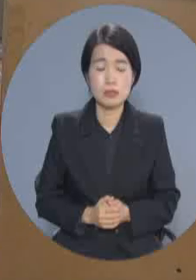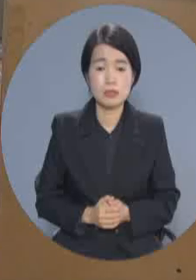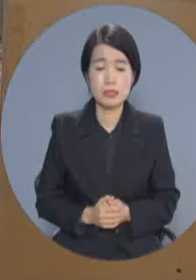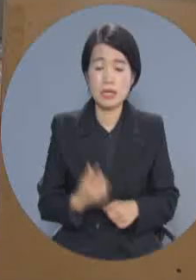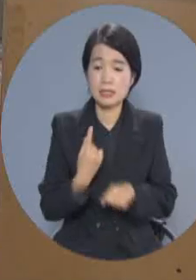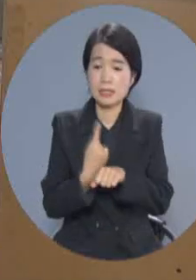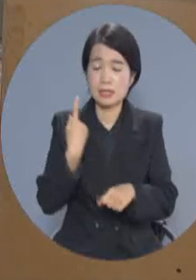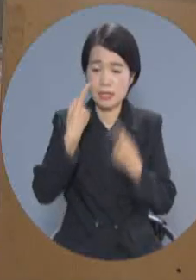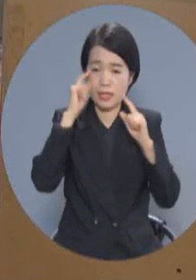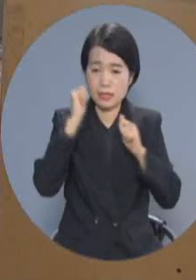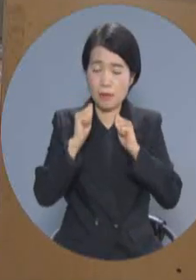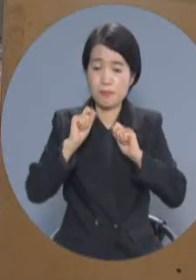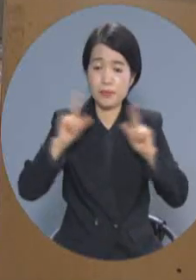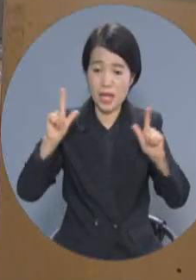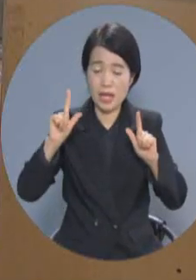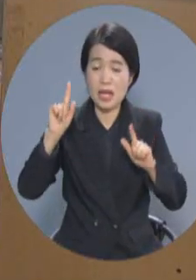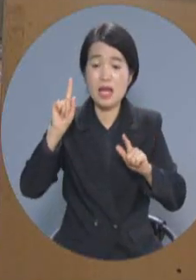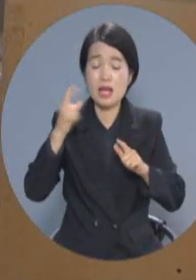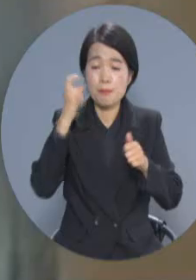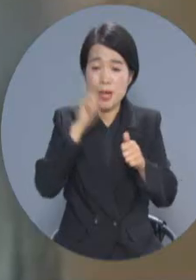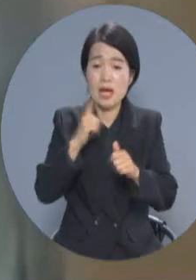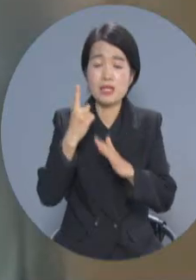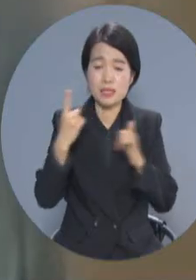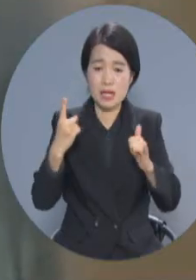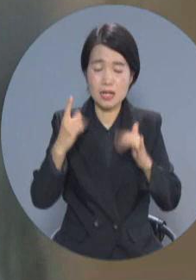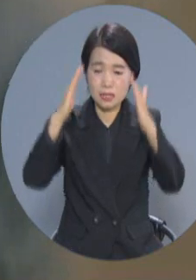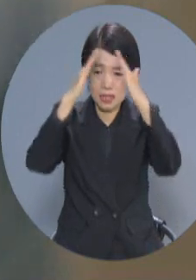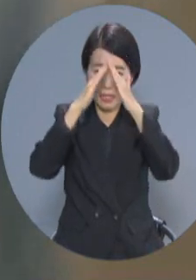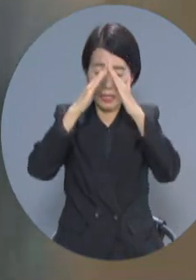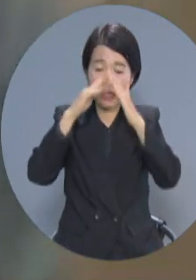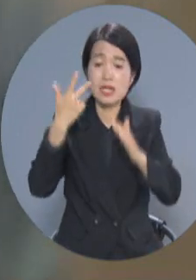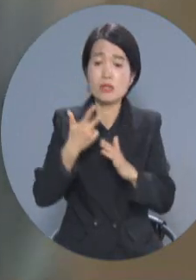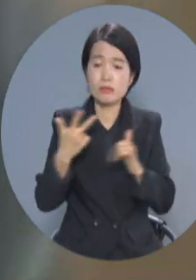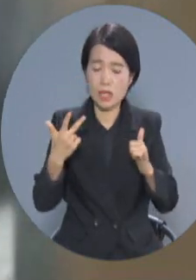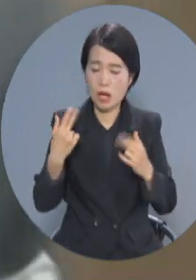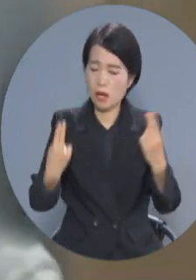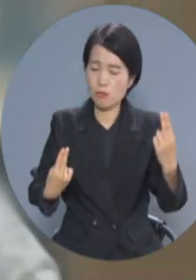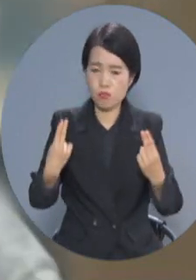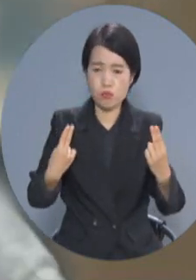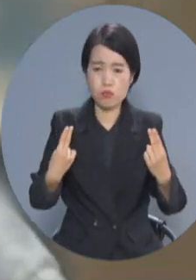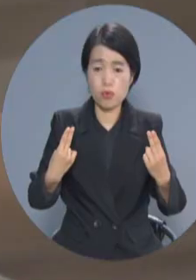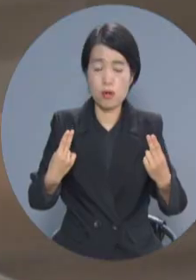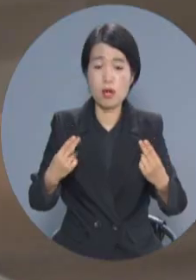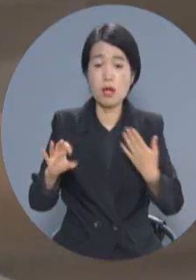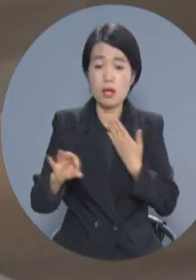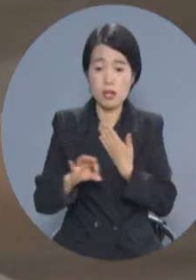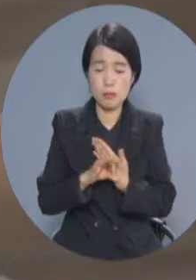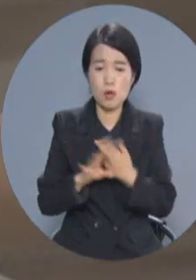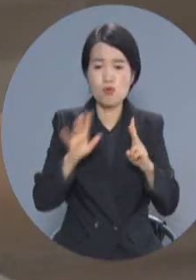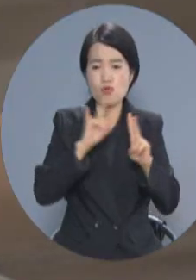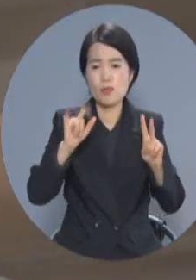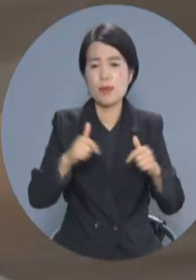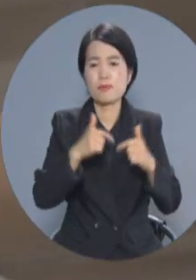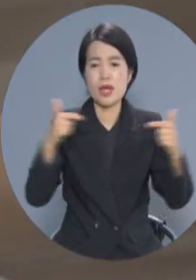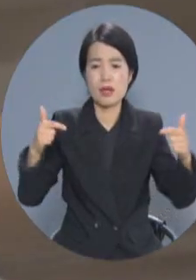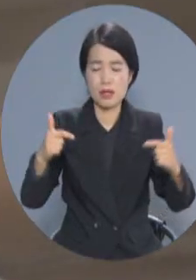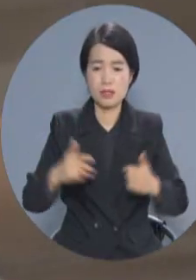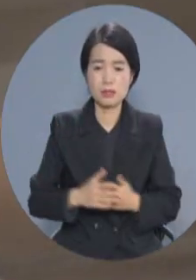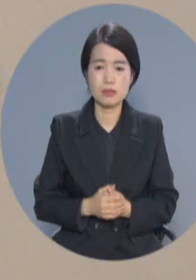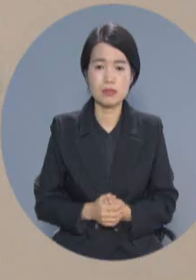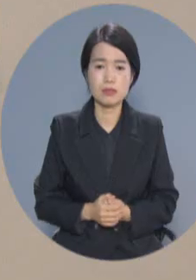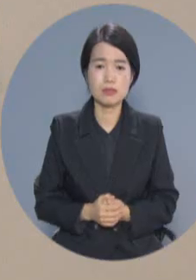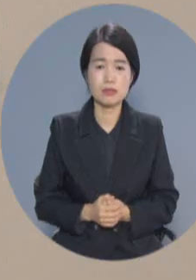이는 지난해 수능 시험 당일 확진자가 1명, 그리고 자가격리자 7명이었던 것과 비교했을 때 2배 넘게 늘어난